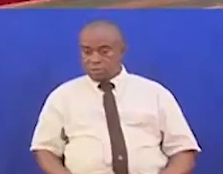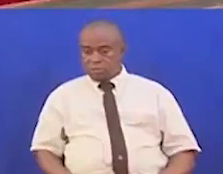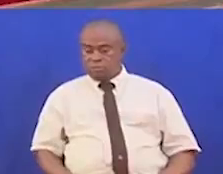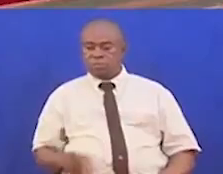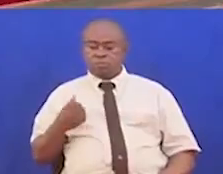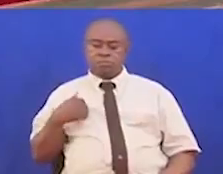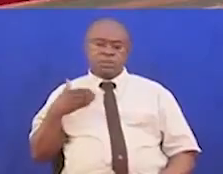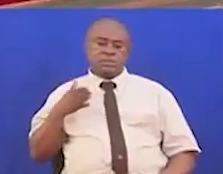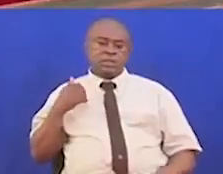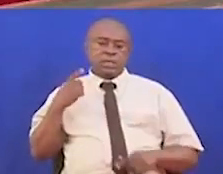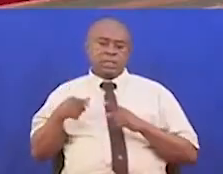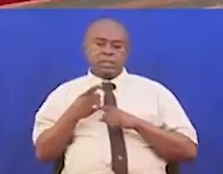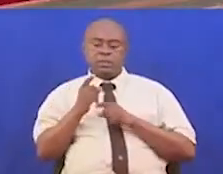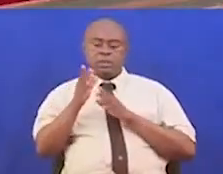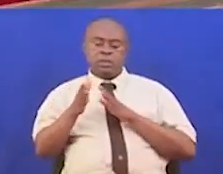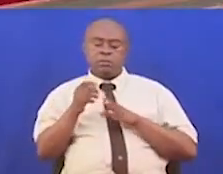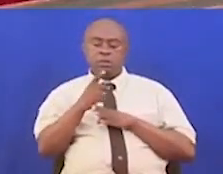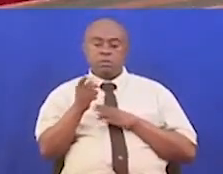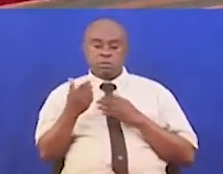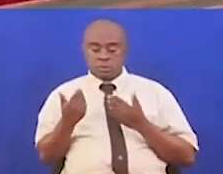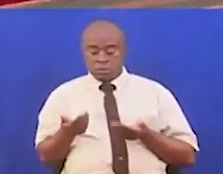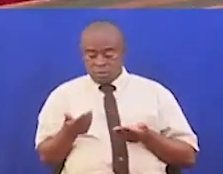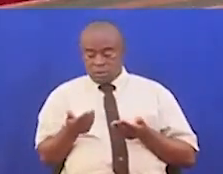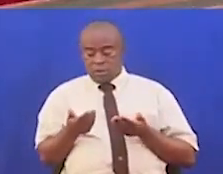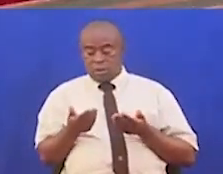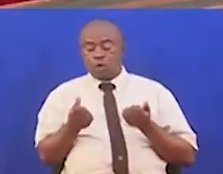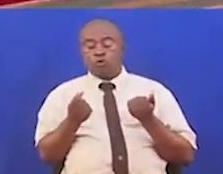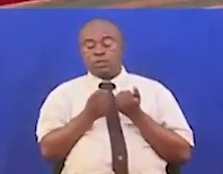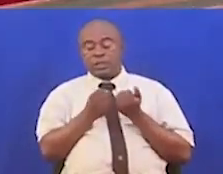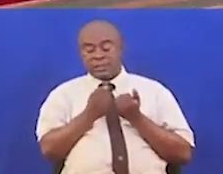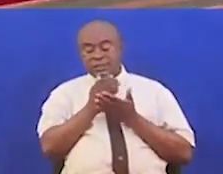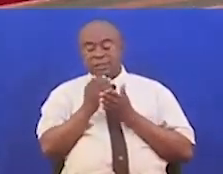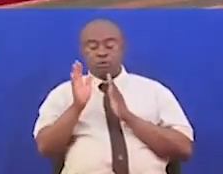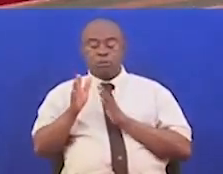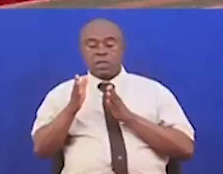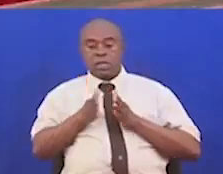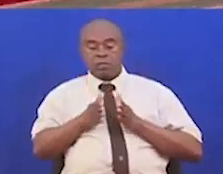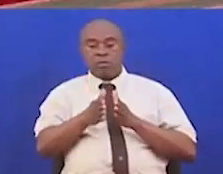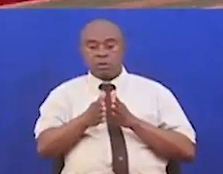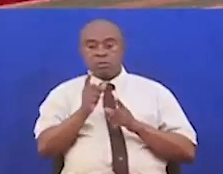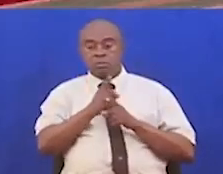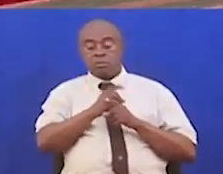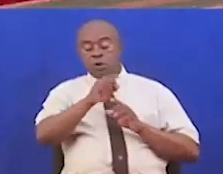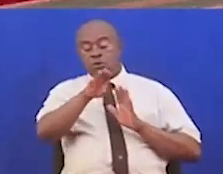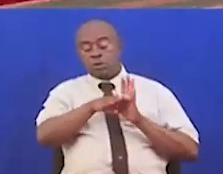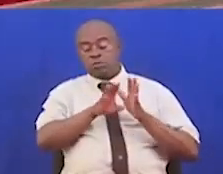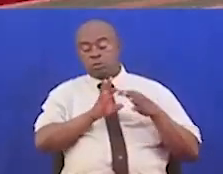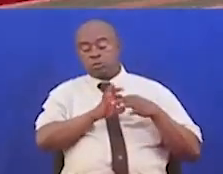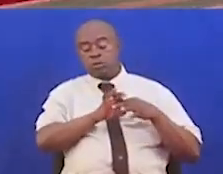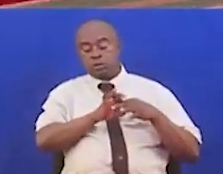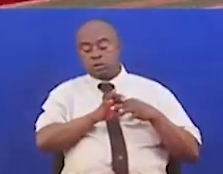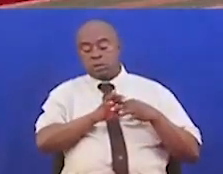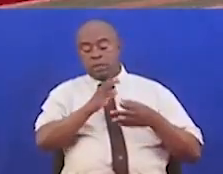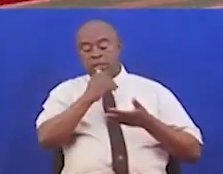Aidha, serikali inaendelea na maandalizi ya kuijenga sehemu iliyobaki ya barabara hii kwa utaratibu wa kushirikisha sekta